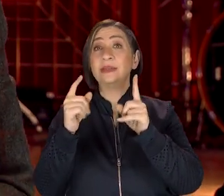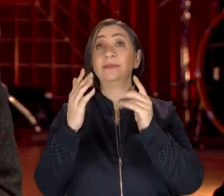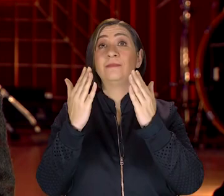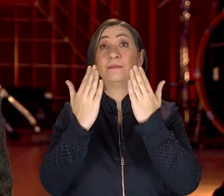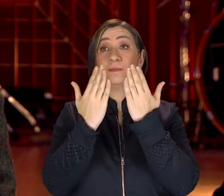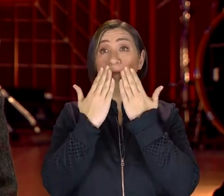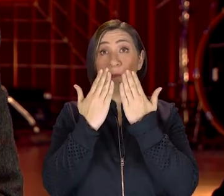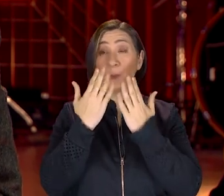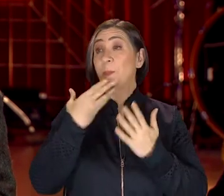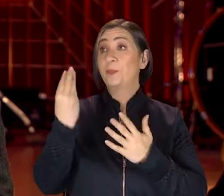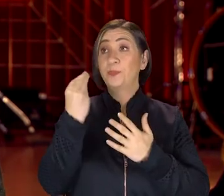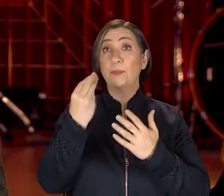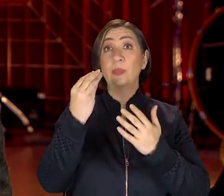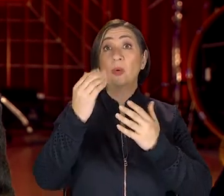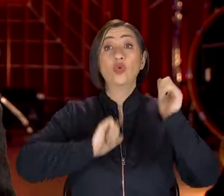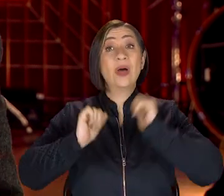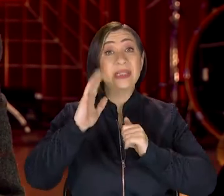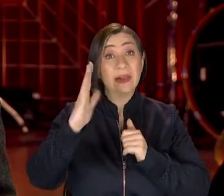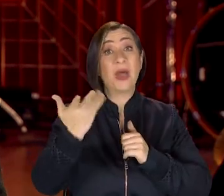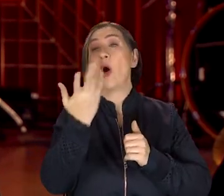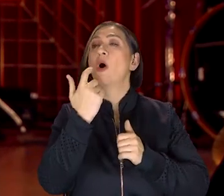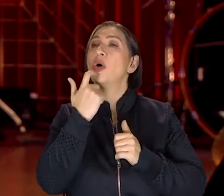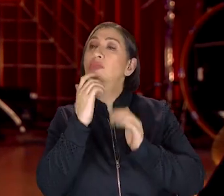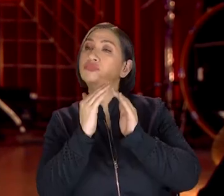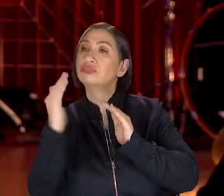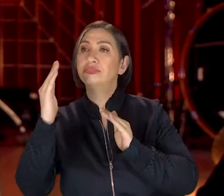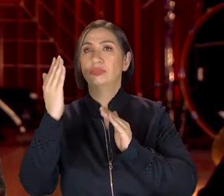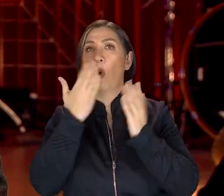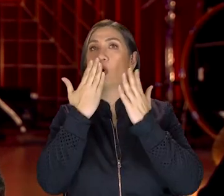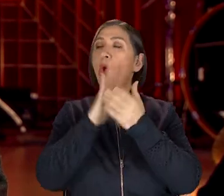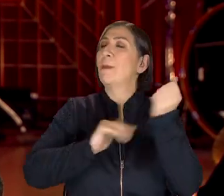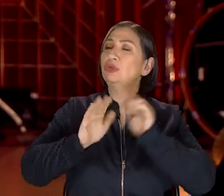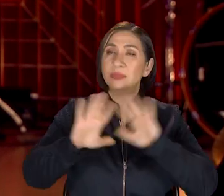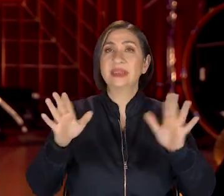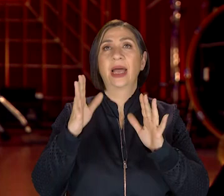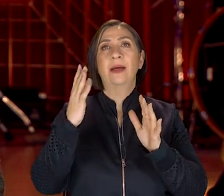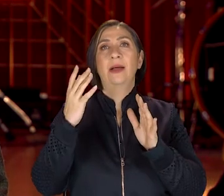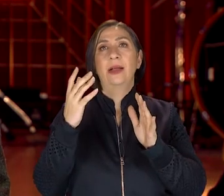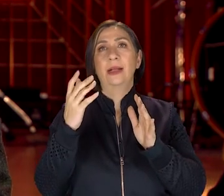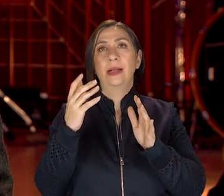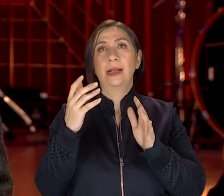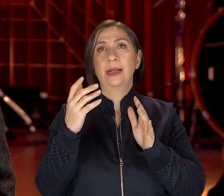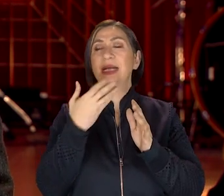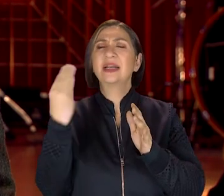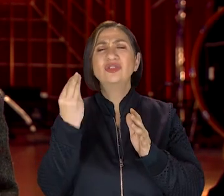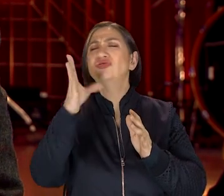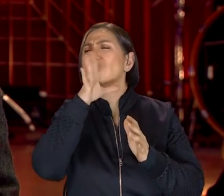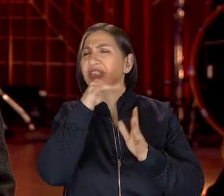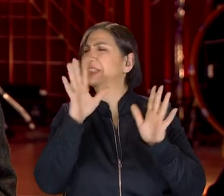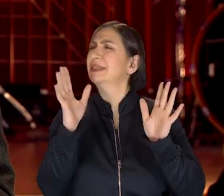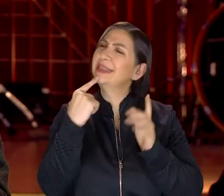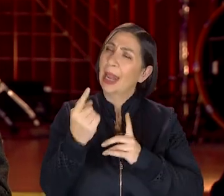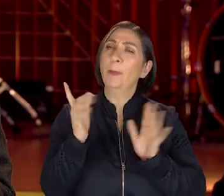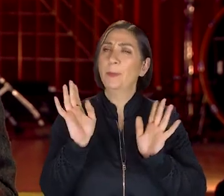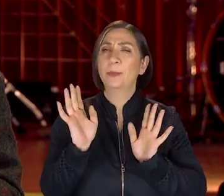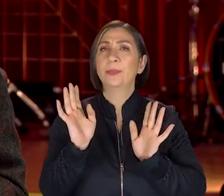eğitimli genç, eğitimli orta yaşa doğru olan eğitimli genç ve yaşlılar